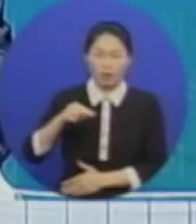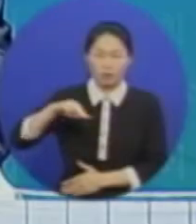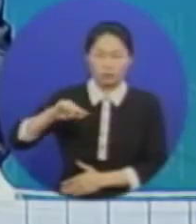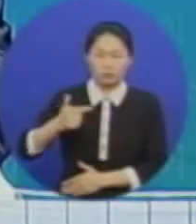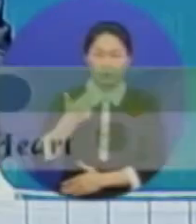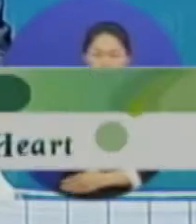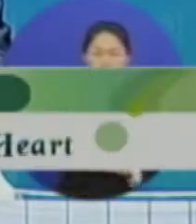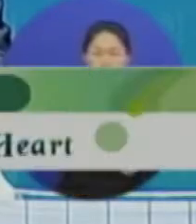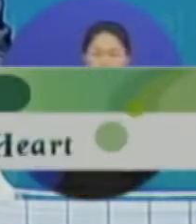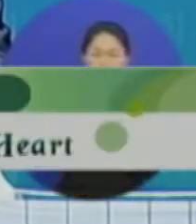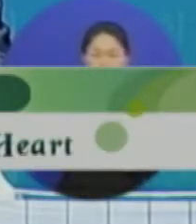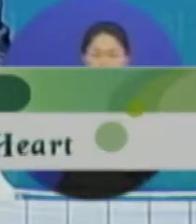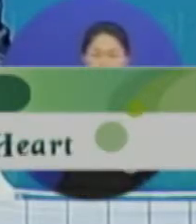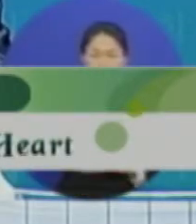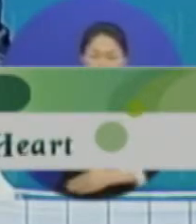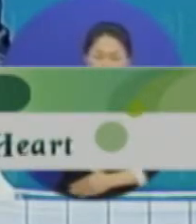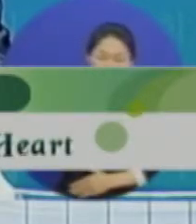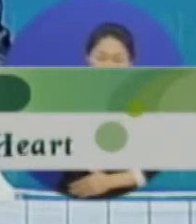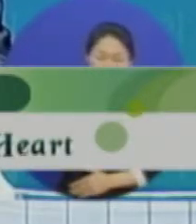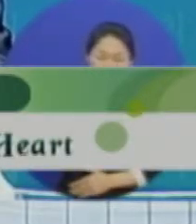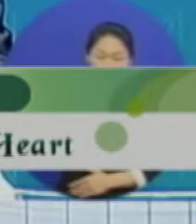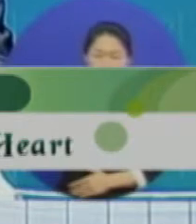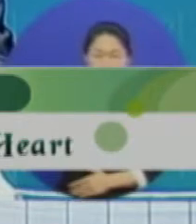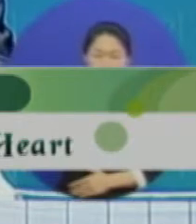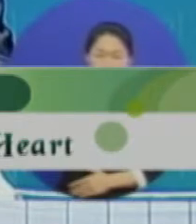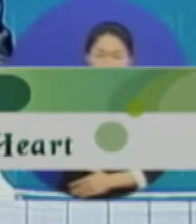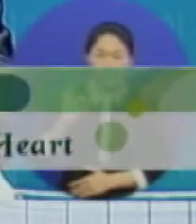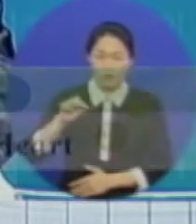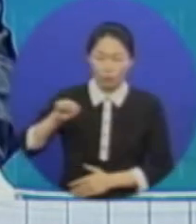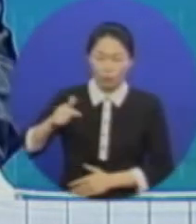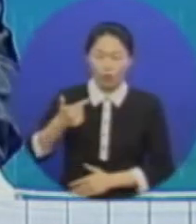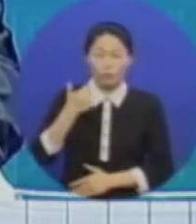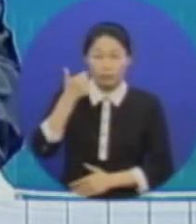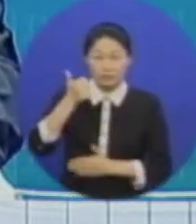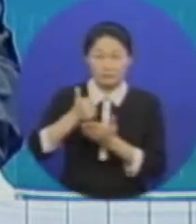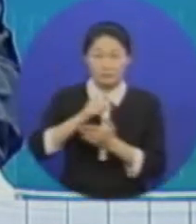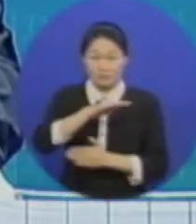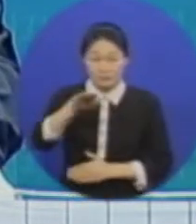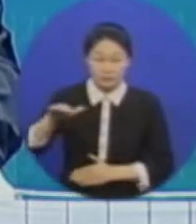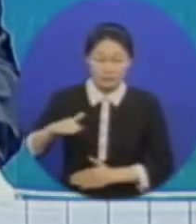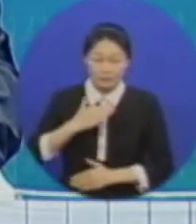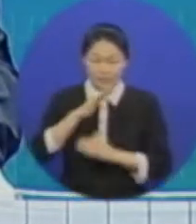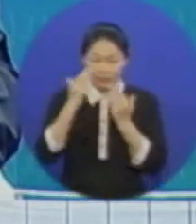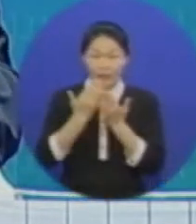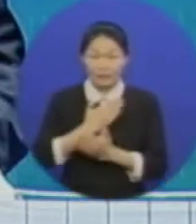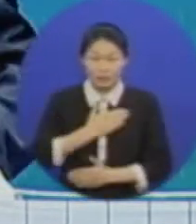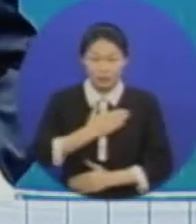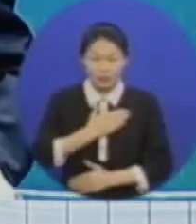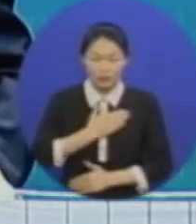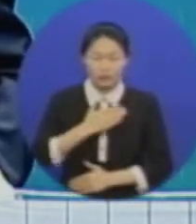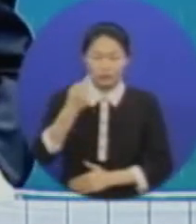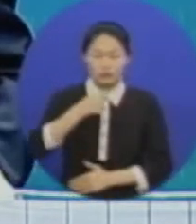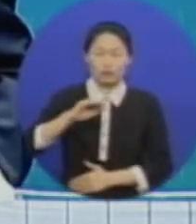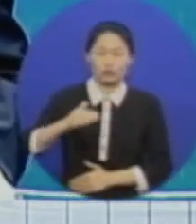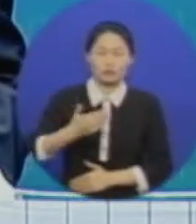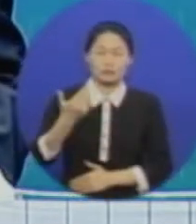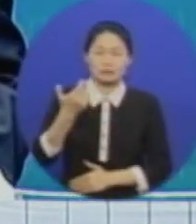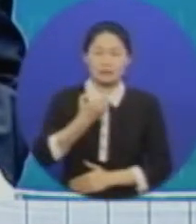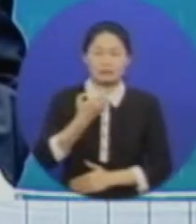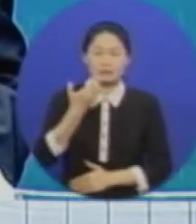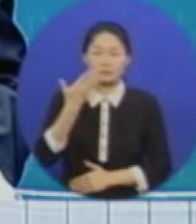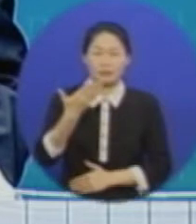여러분 고 손양원 목사님 다 잘 아시죠 그 1948년에 여수